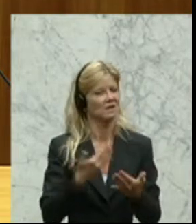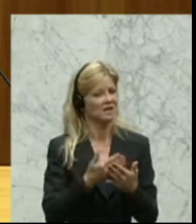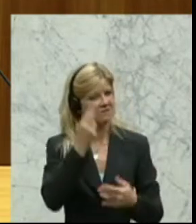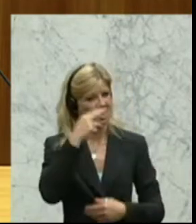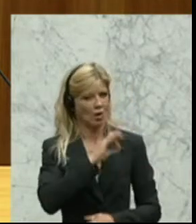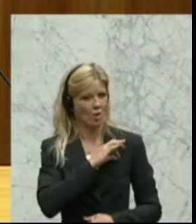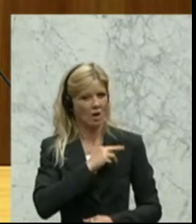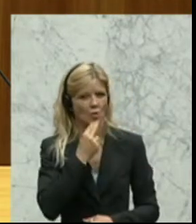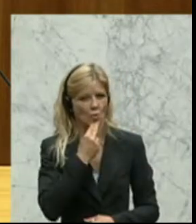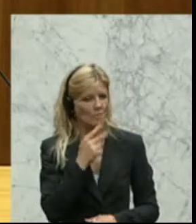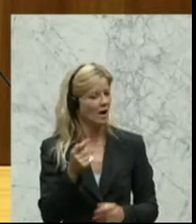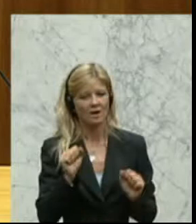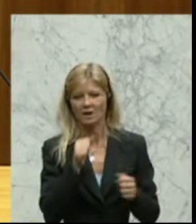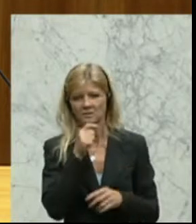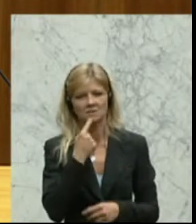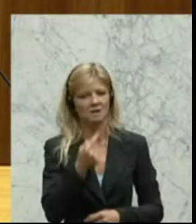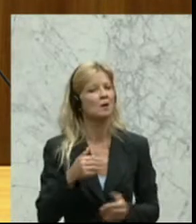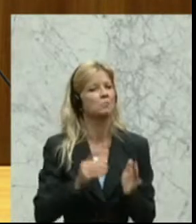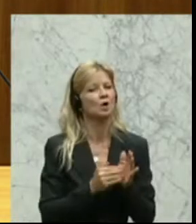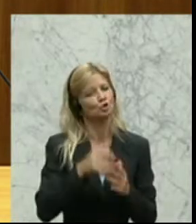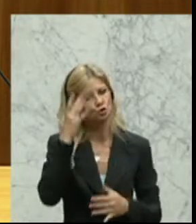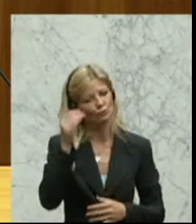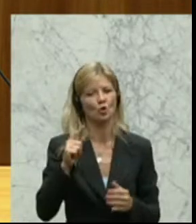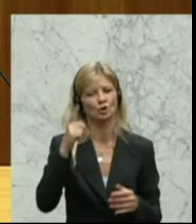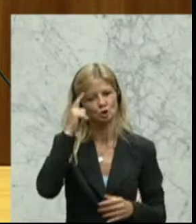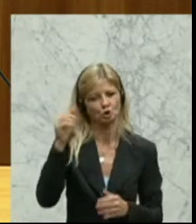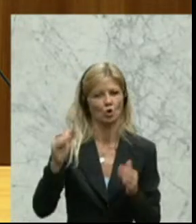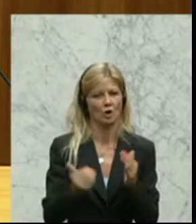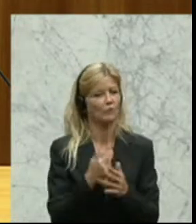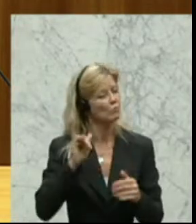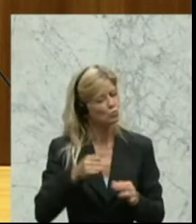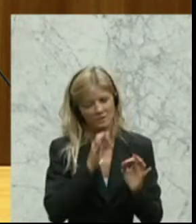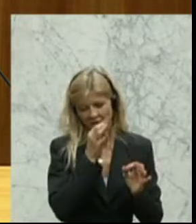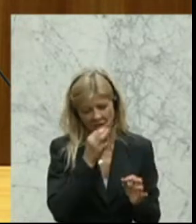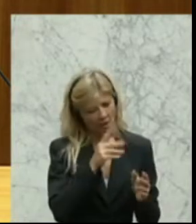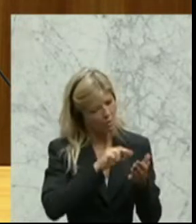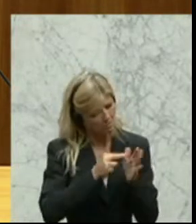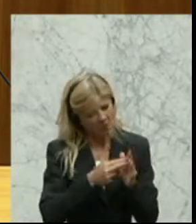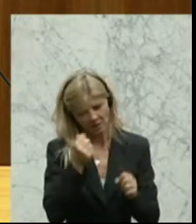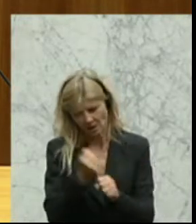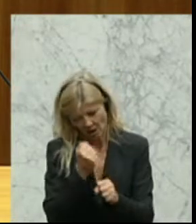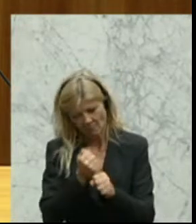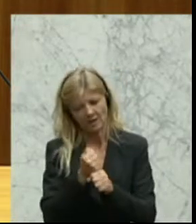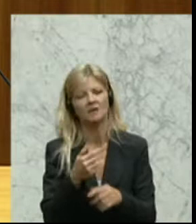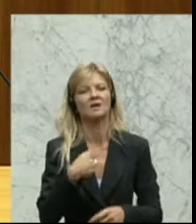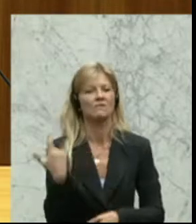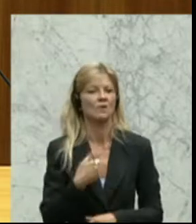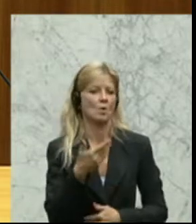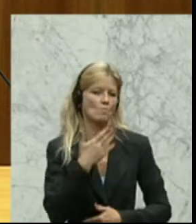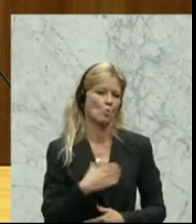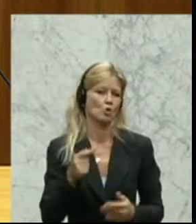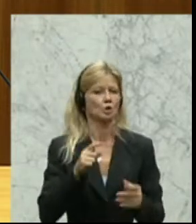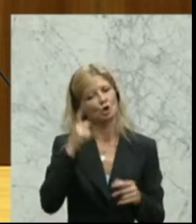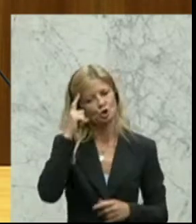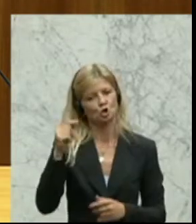gehört dementsprechend ausgearbeitet. Und wir wollen eine Steuerstrukturreform, keine Steuertarifreform. Noch